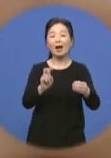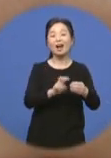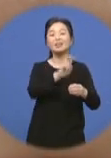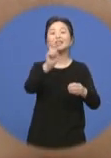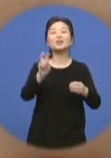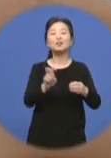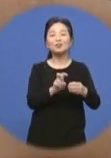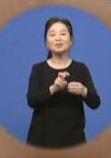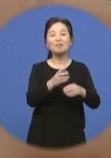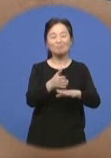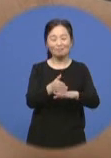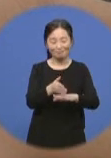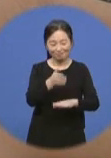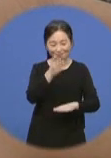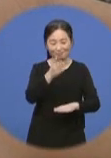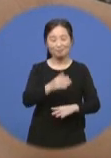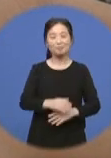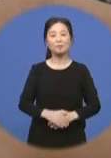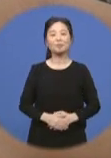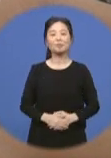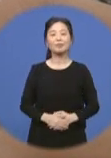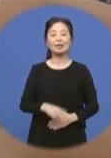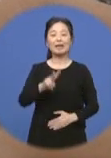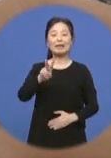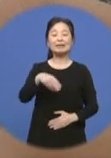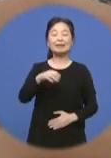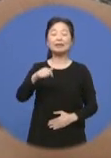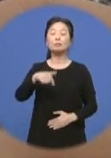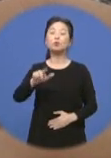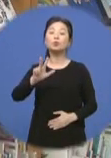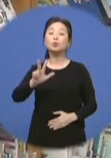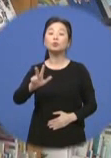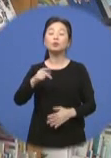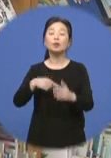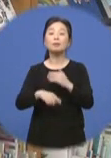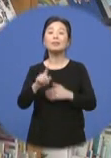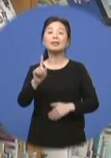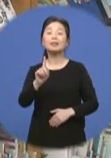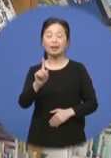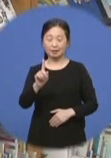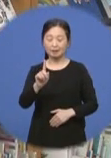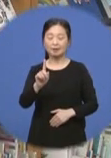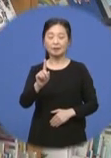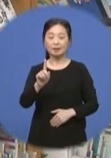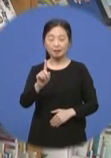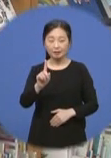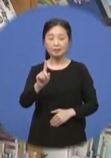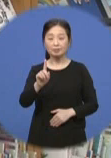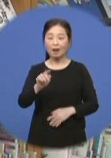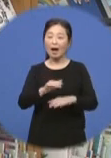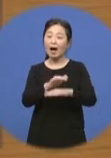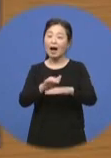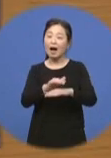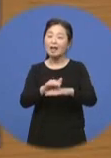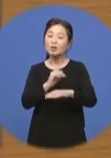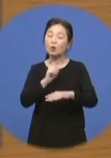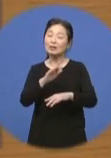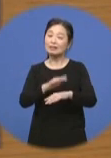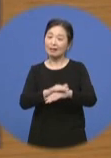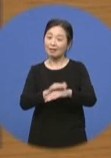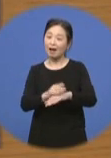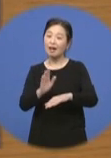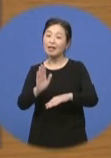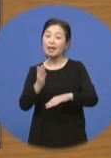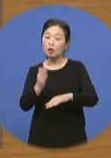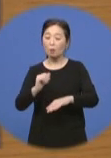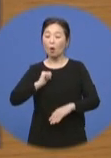を迎えることができました。リーブルとはセンターの愛称でして、フランス語で自由なという意味